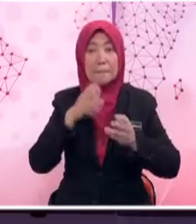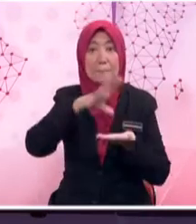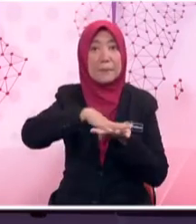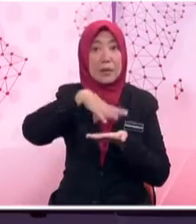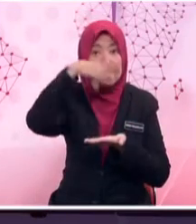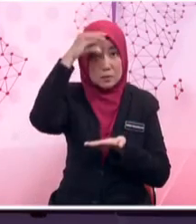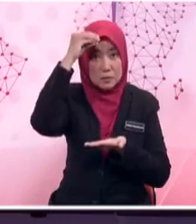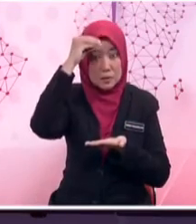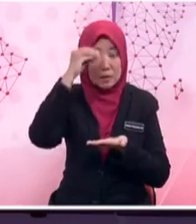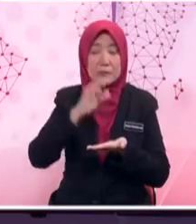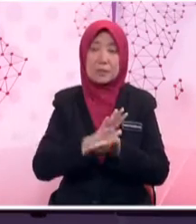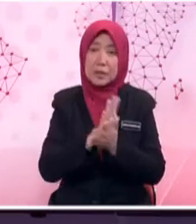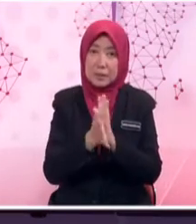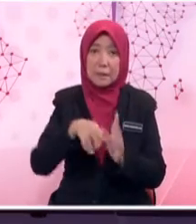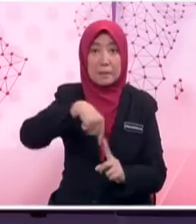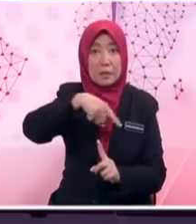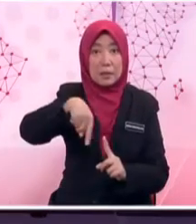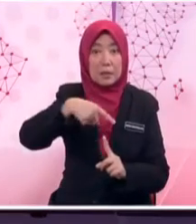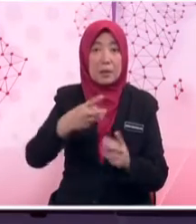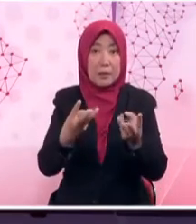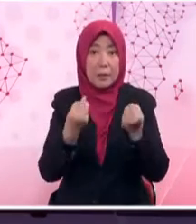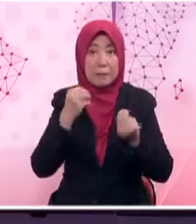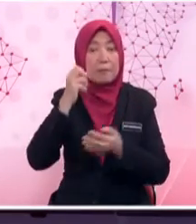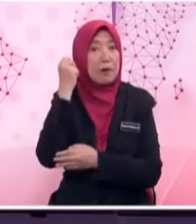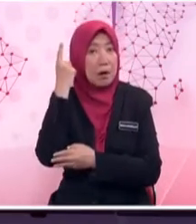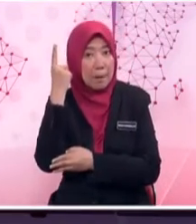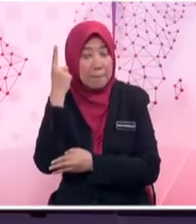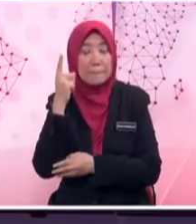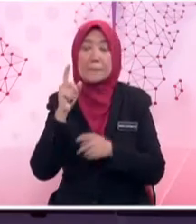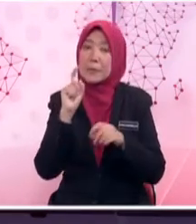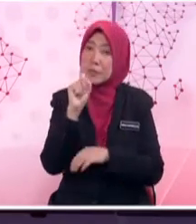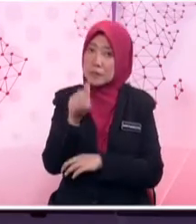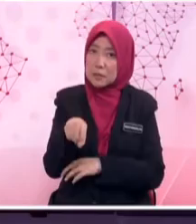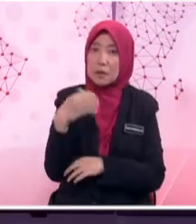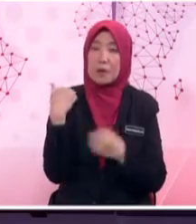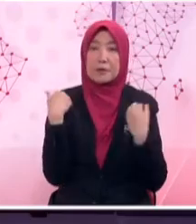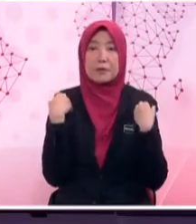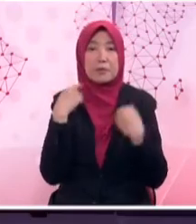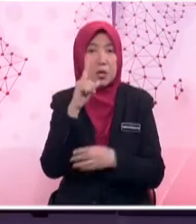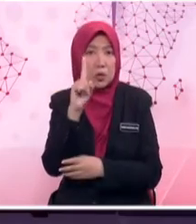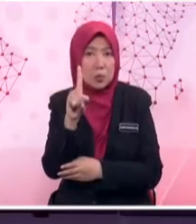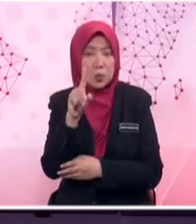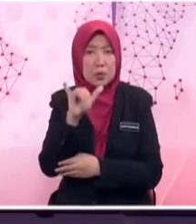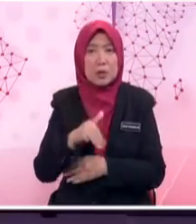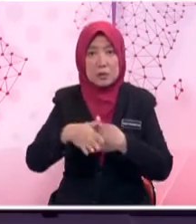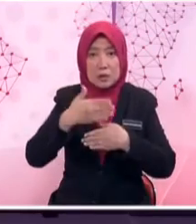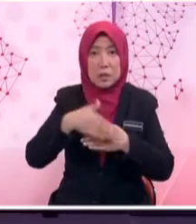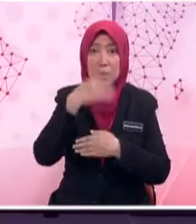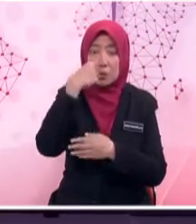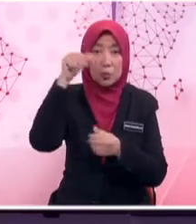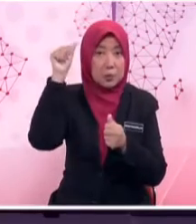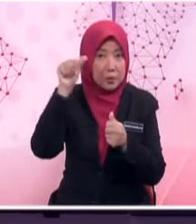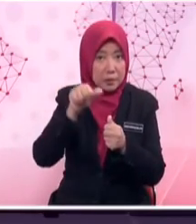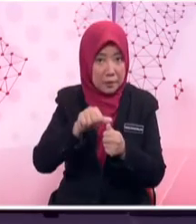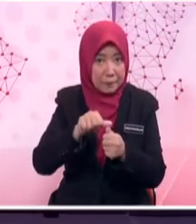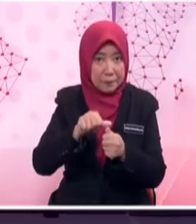faham, mesti ada sesuatu yang membantu dia. Bila ada kata kunci, murid akan dapat membina ayat. Bagi murid-murid MBK